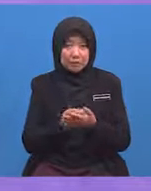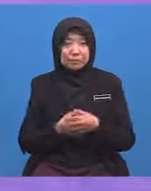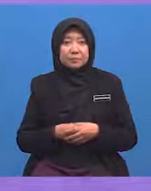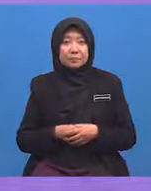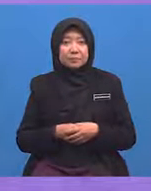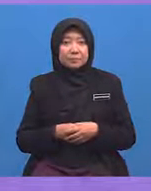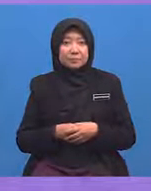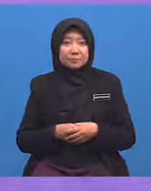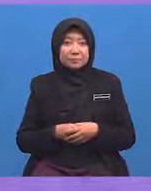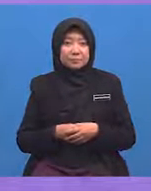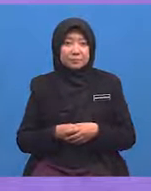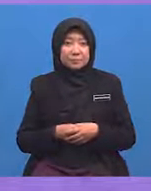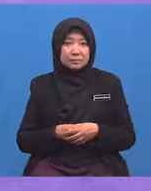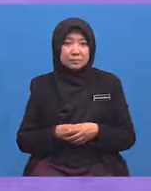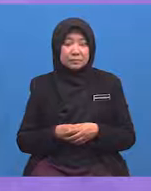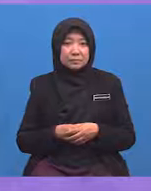ekonomi.